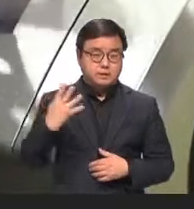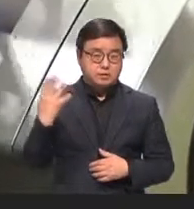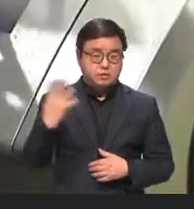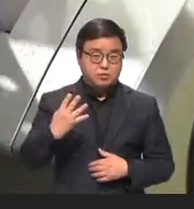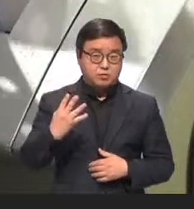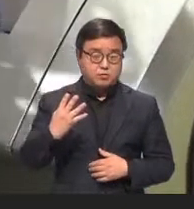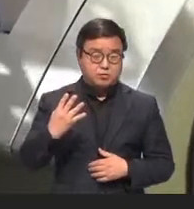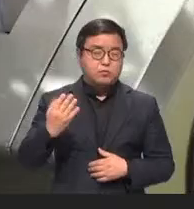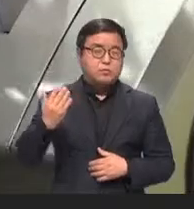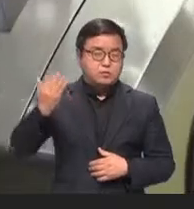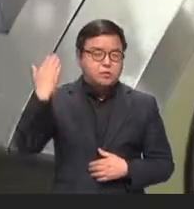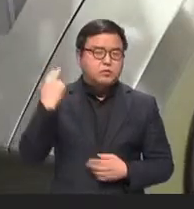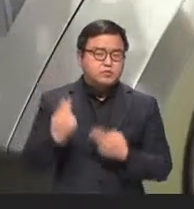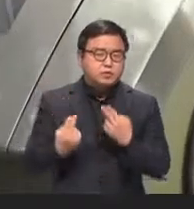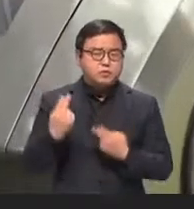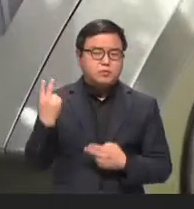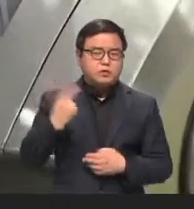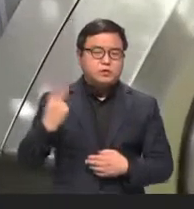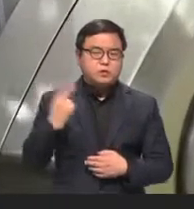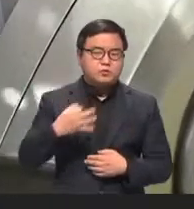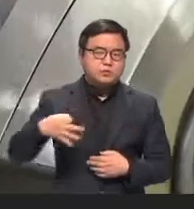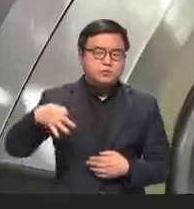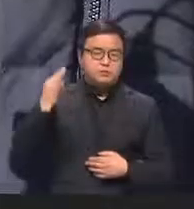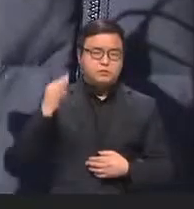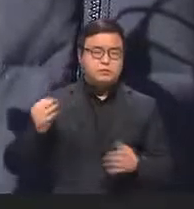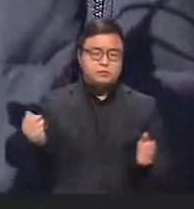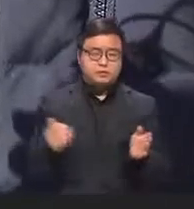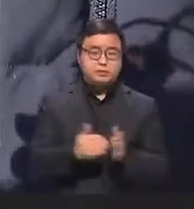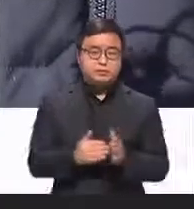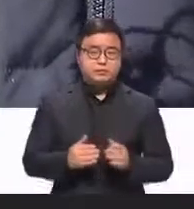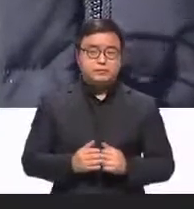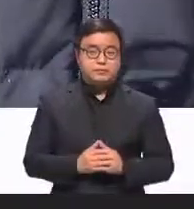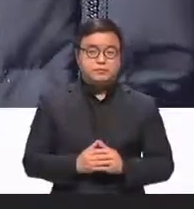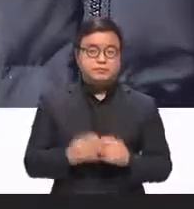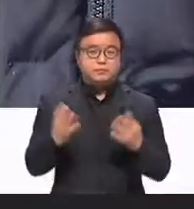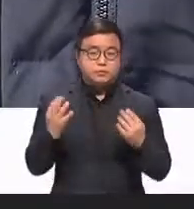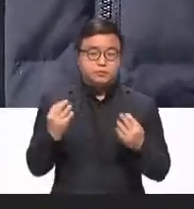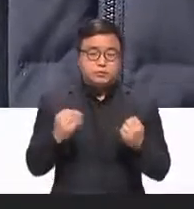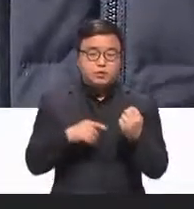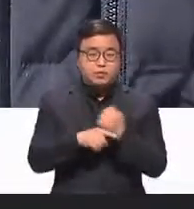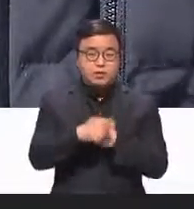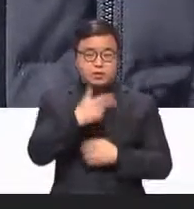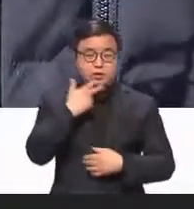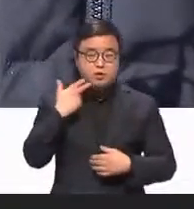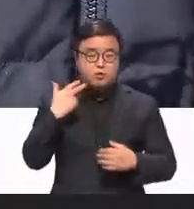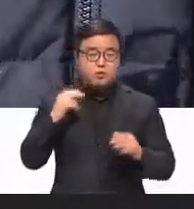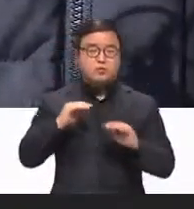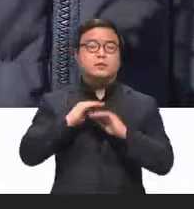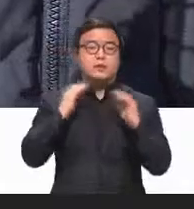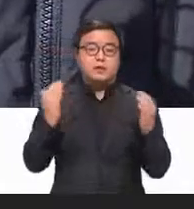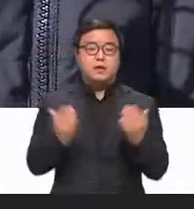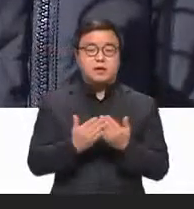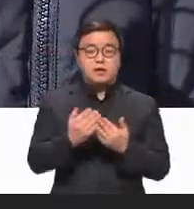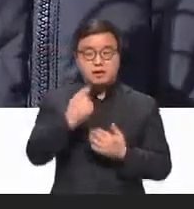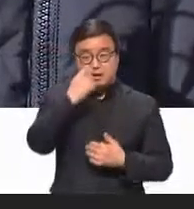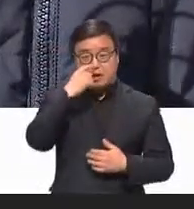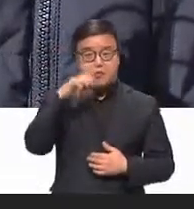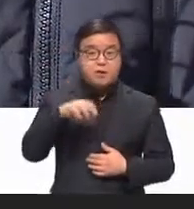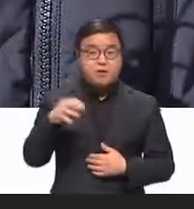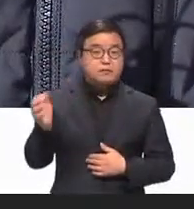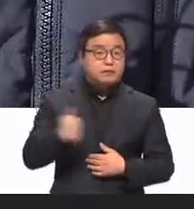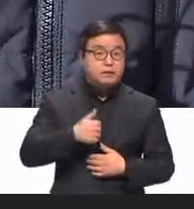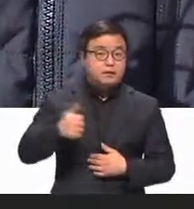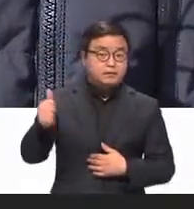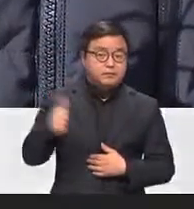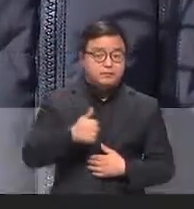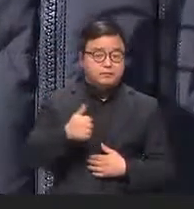조사를 시작한 2007년 이래 가장 높은 수치입니다 엥 수확 영어 아예 안 될 친구